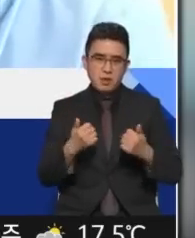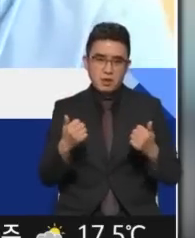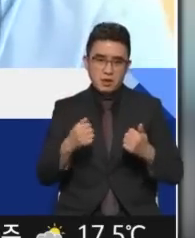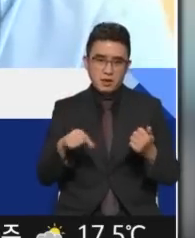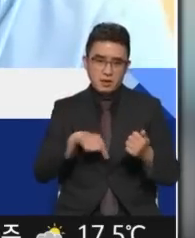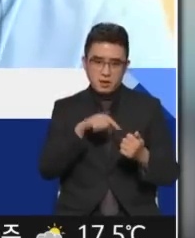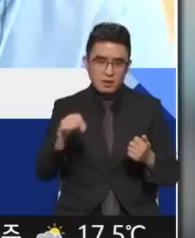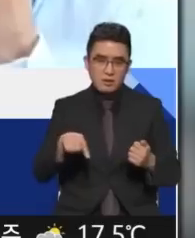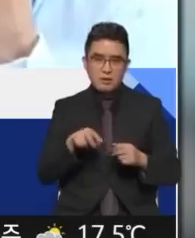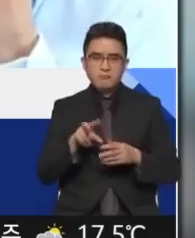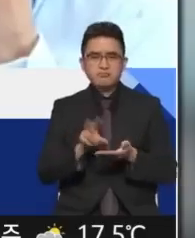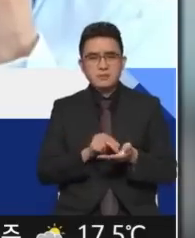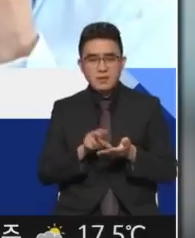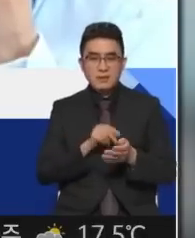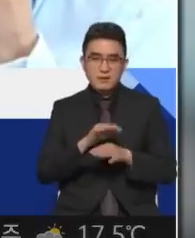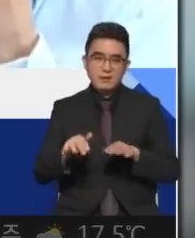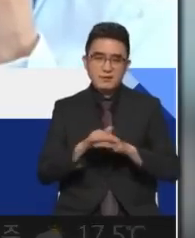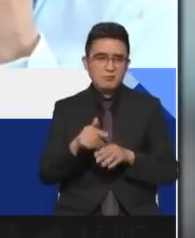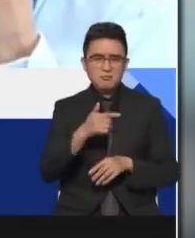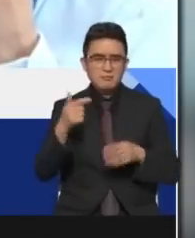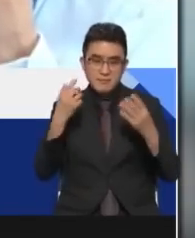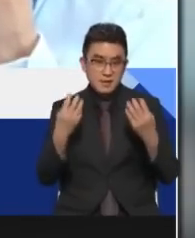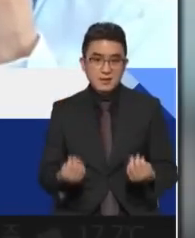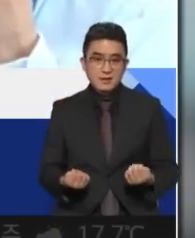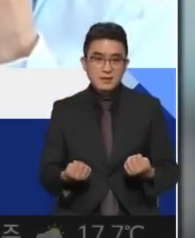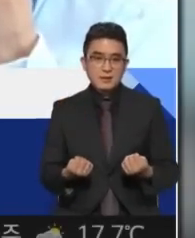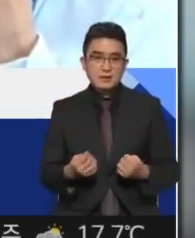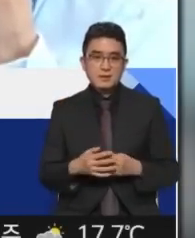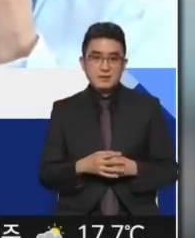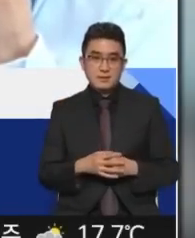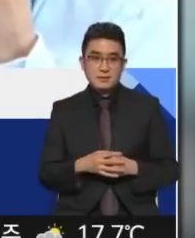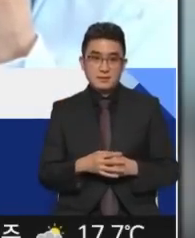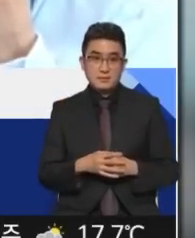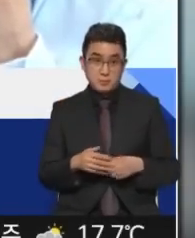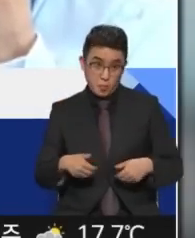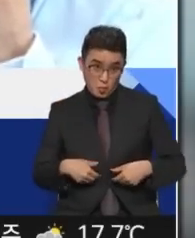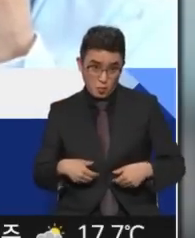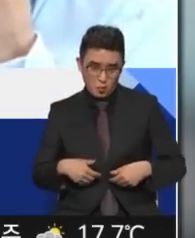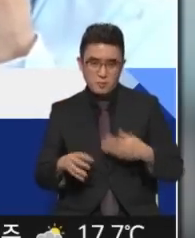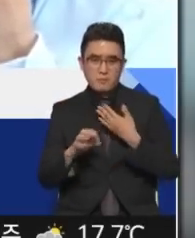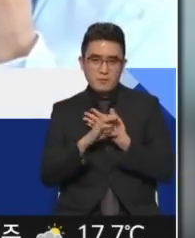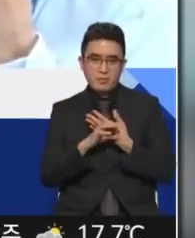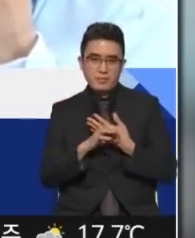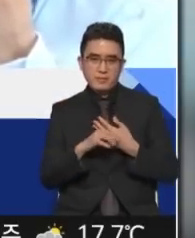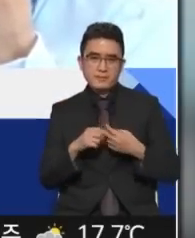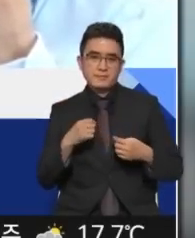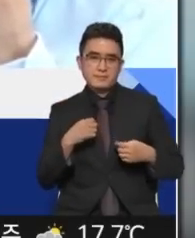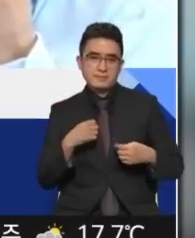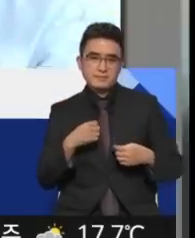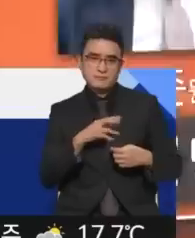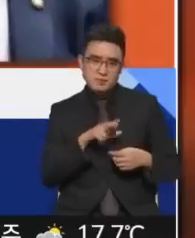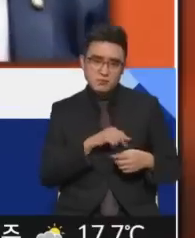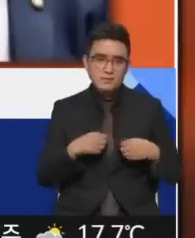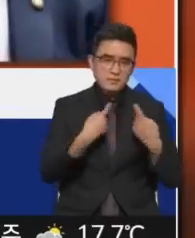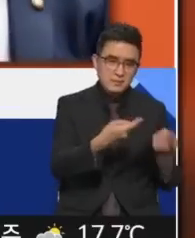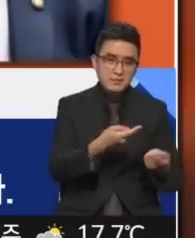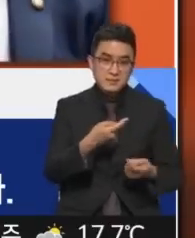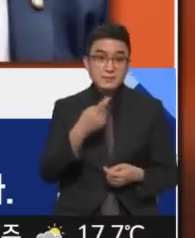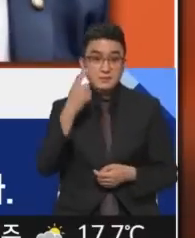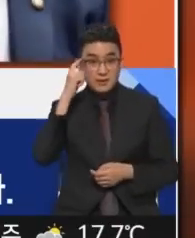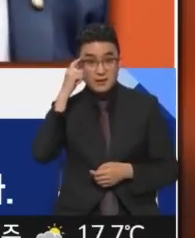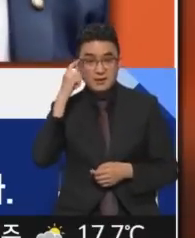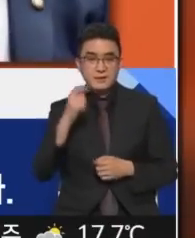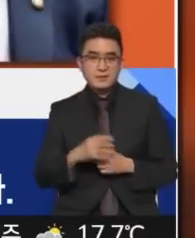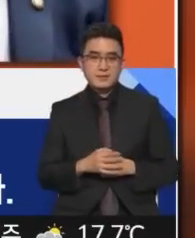너무나 많습니다. 필요에 따라서는 어느 시점에 또 국민들과 함께 저희가 손을 잡고 싸워야 될 때가 있을 겁니다. 이런